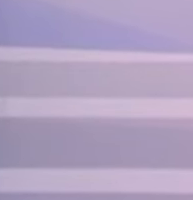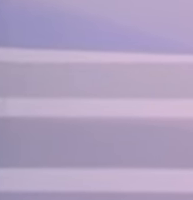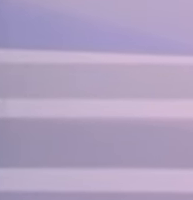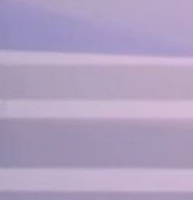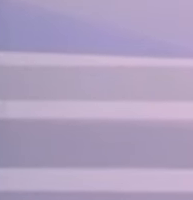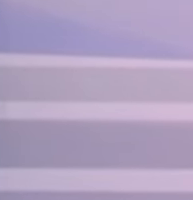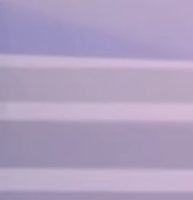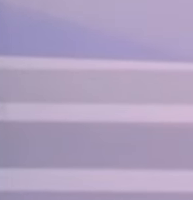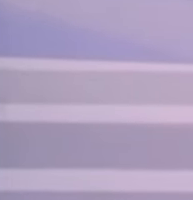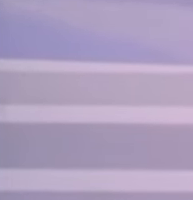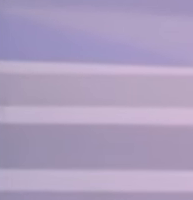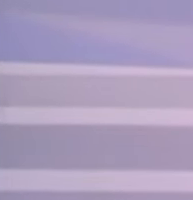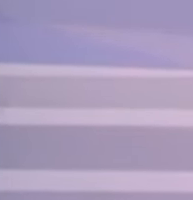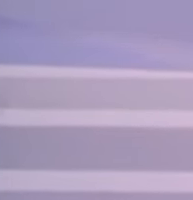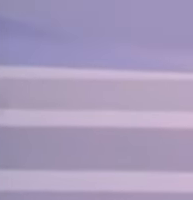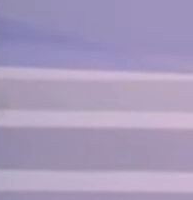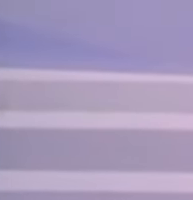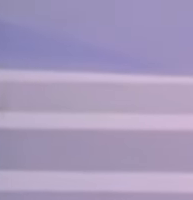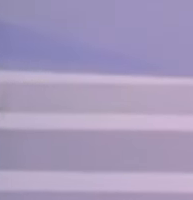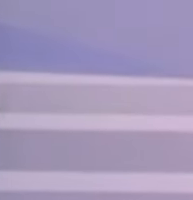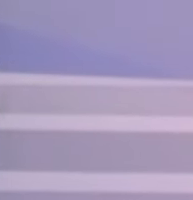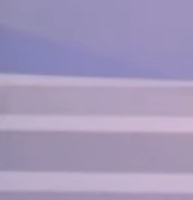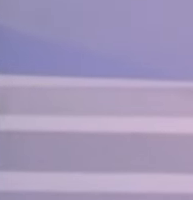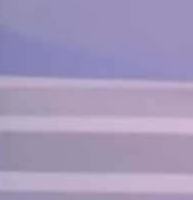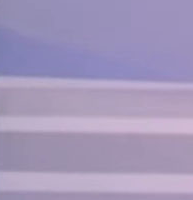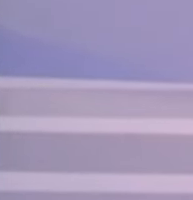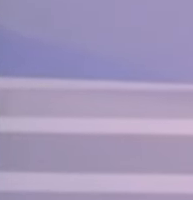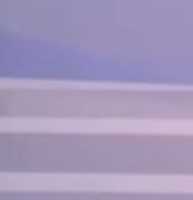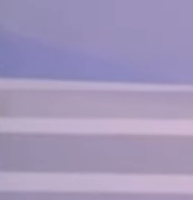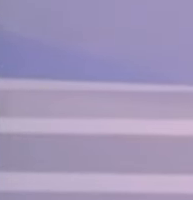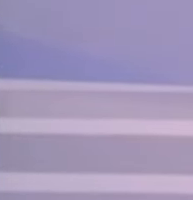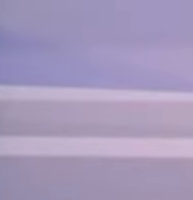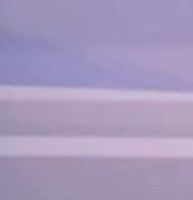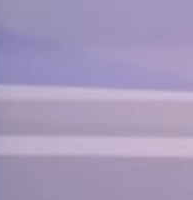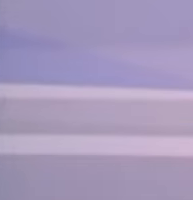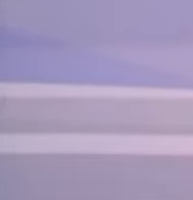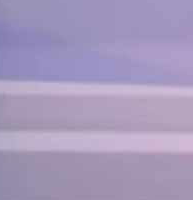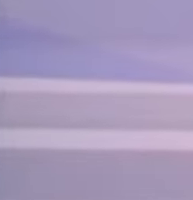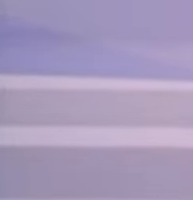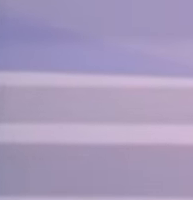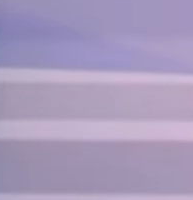balita. Mag-subscribe sa GMA Integrated News sa YouTube. Sa mga kapuso